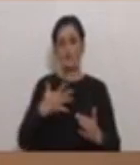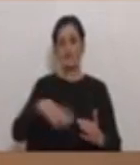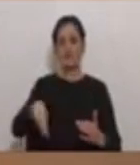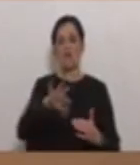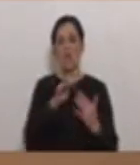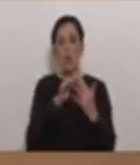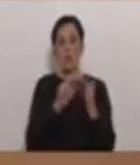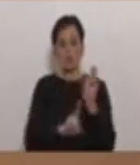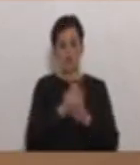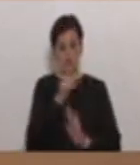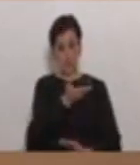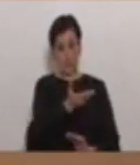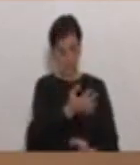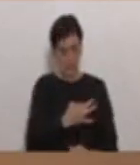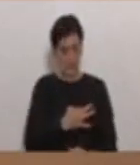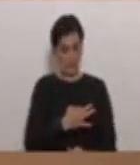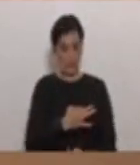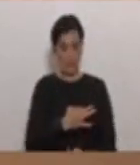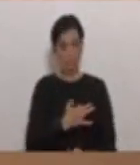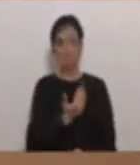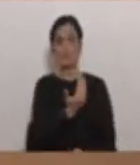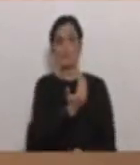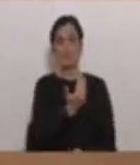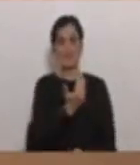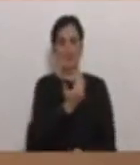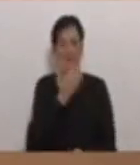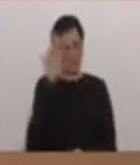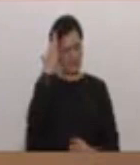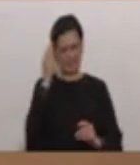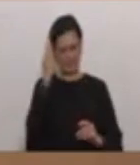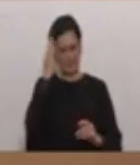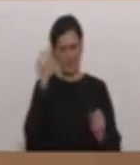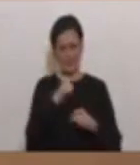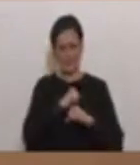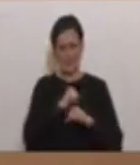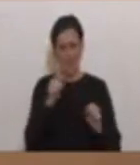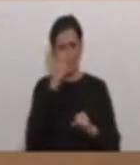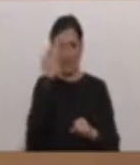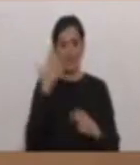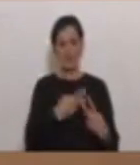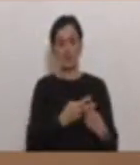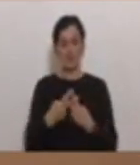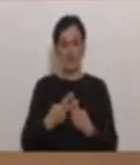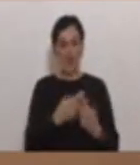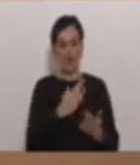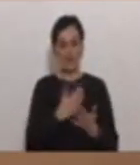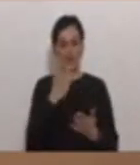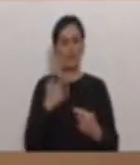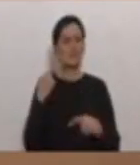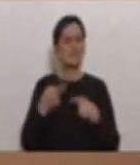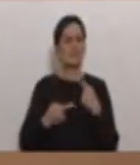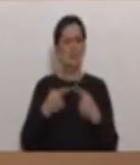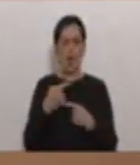ჩვენ ბატონებიდან თქვენი თავხედობა პოლიტიკური იქამდე მივიდა, შვეიცარია, რომელიც არის საუკუნეებია